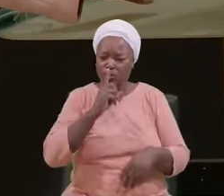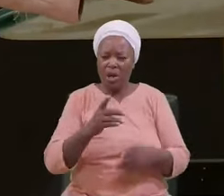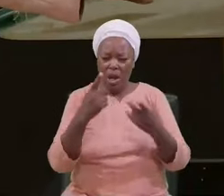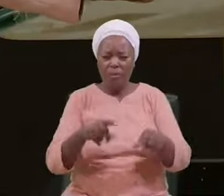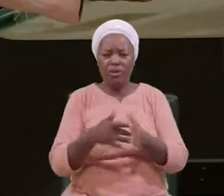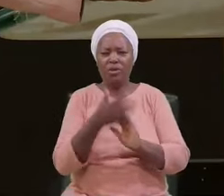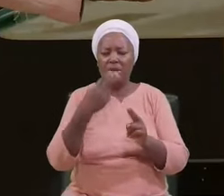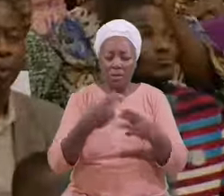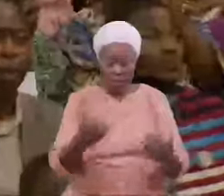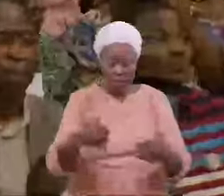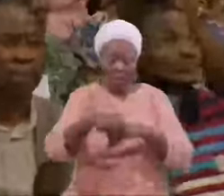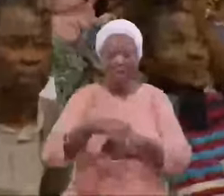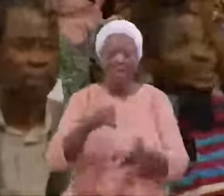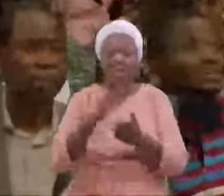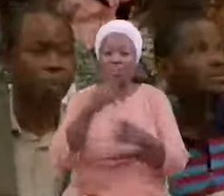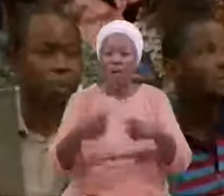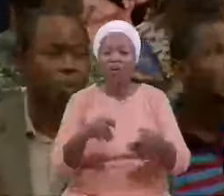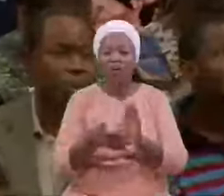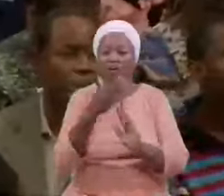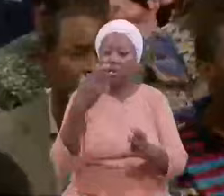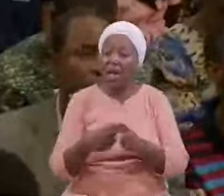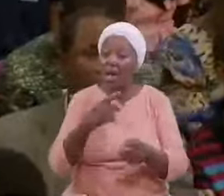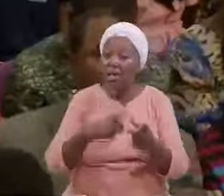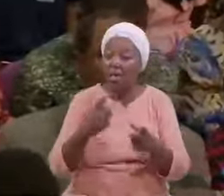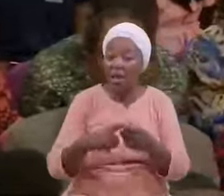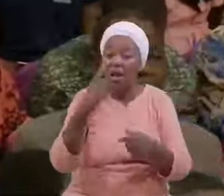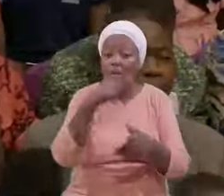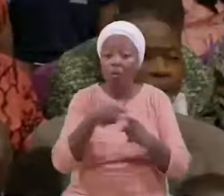arriver. Et puis, lorsque l'enfant était né,